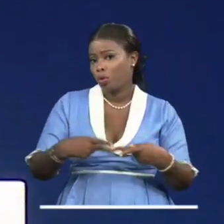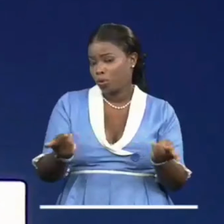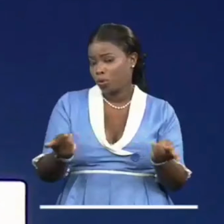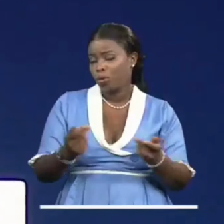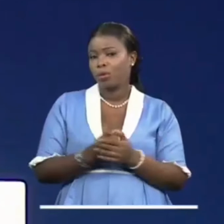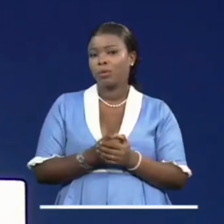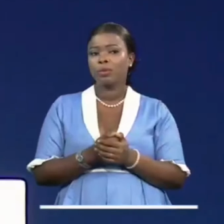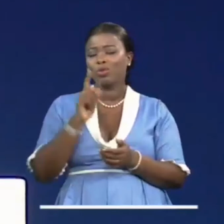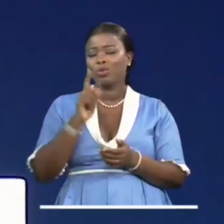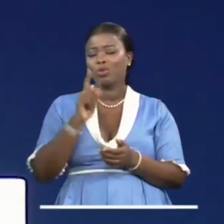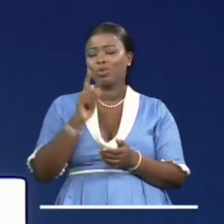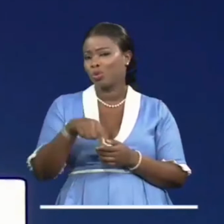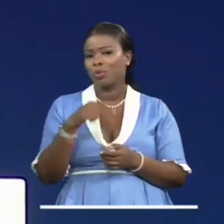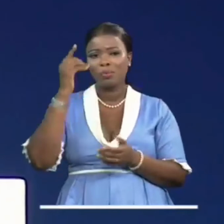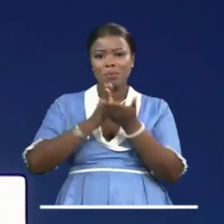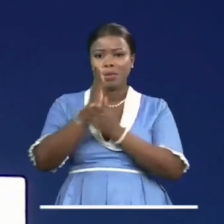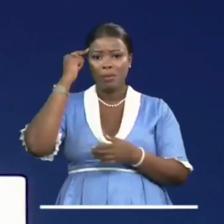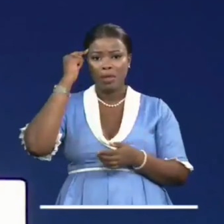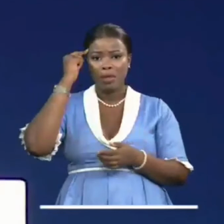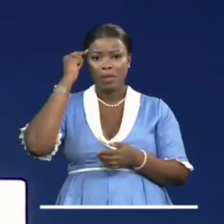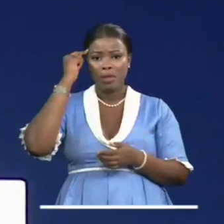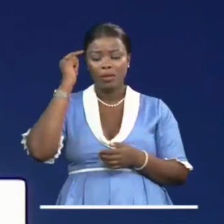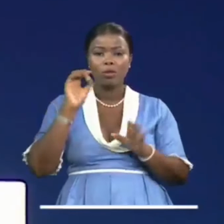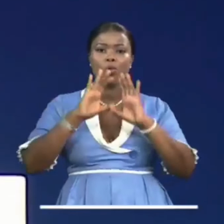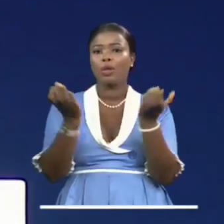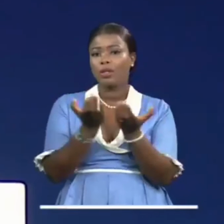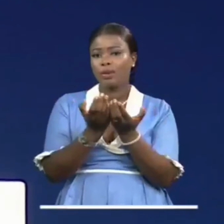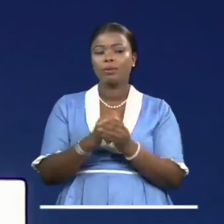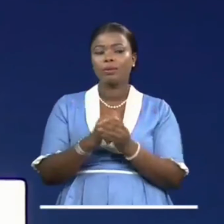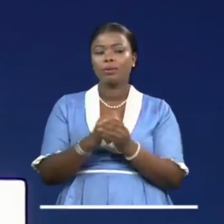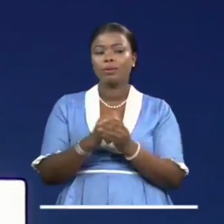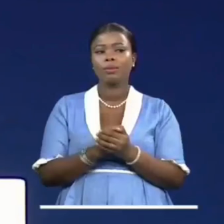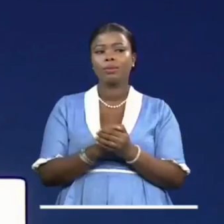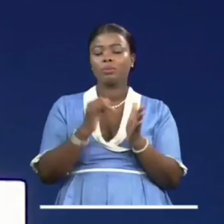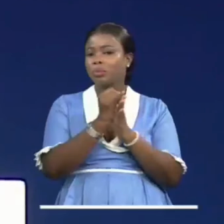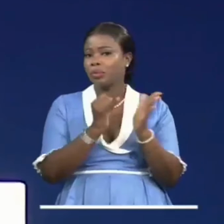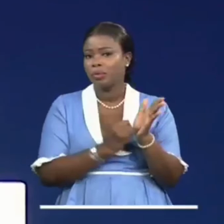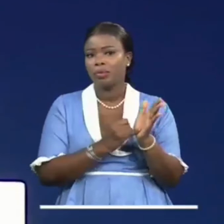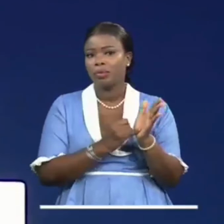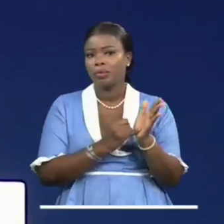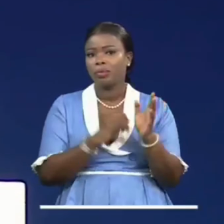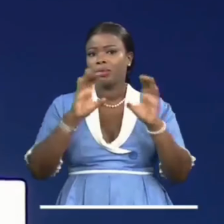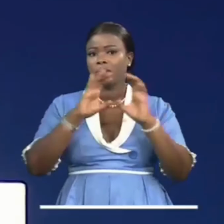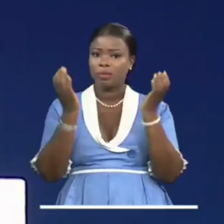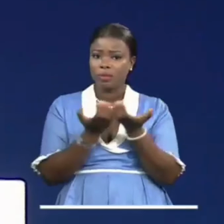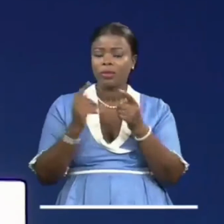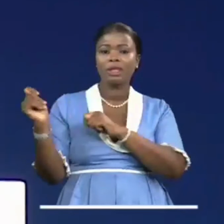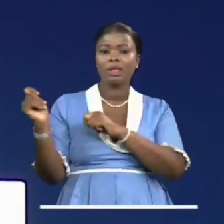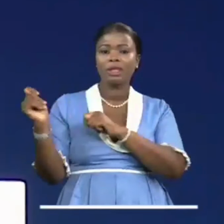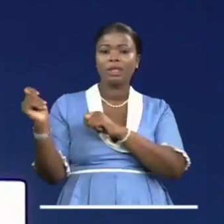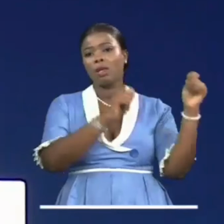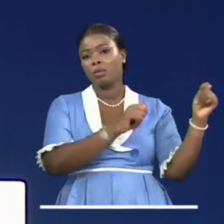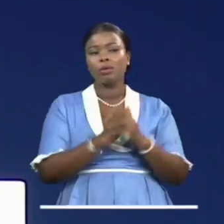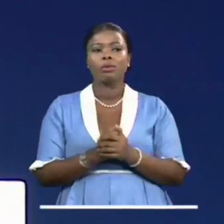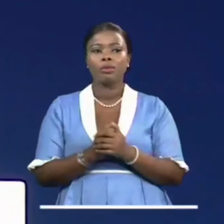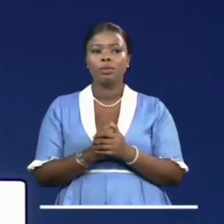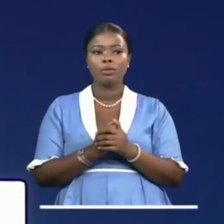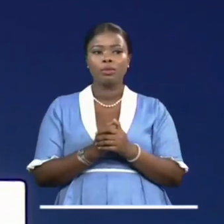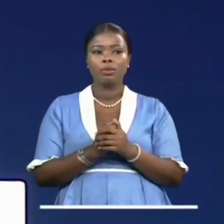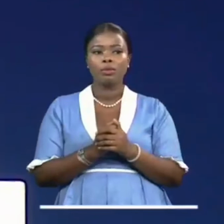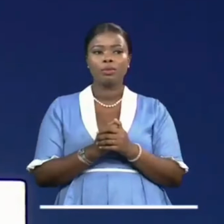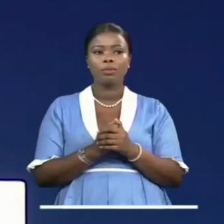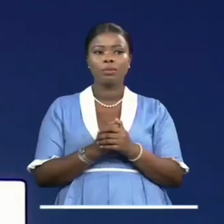vraiment bien pensées que ce soit les cognitivité infrastructures de connectivité des infrastructures de transport des infrastructures énergétiques des